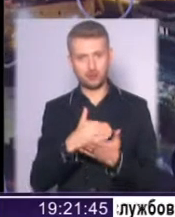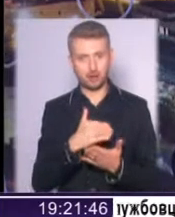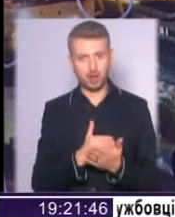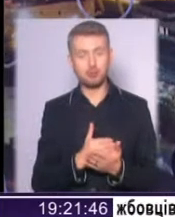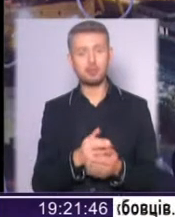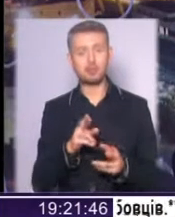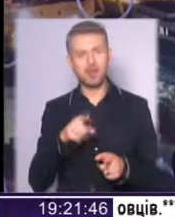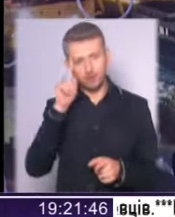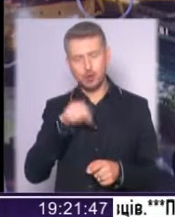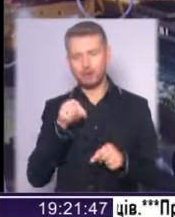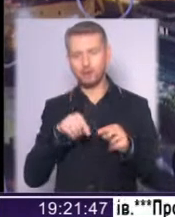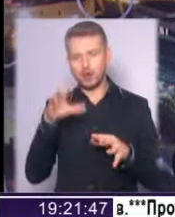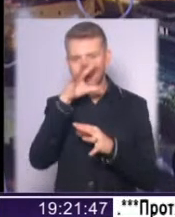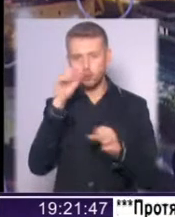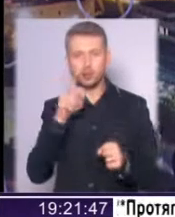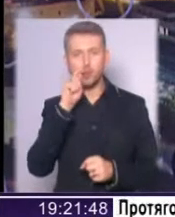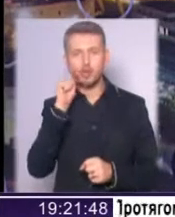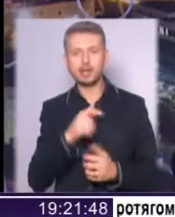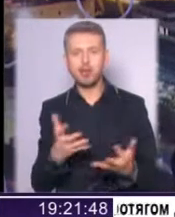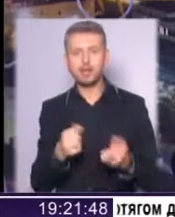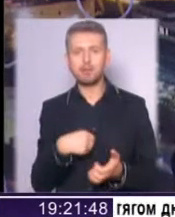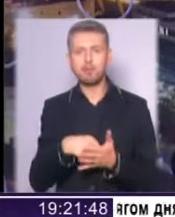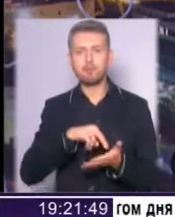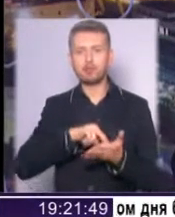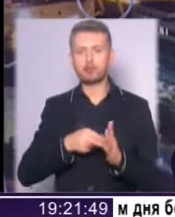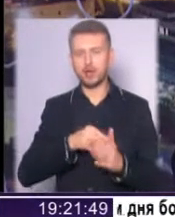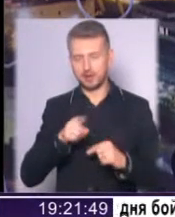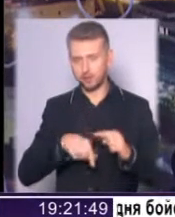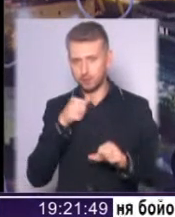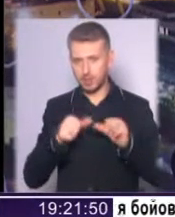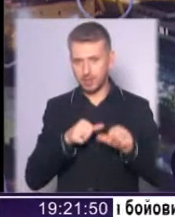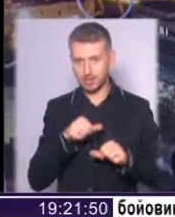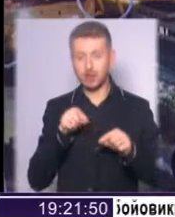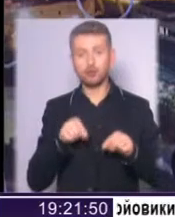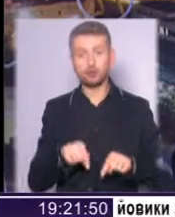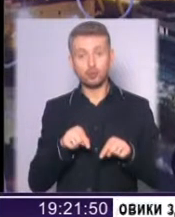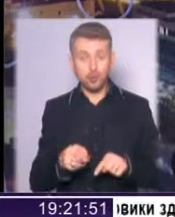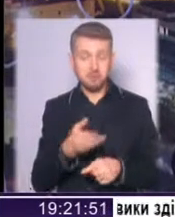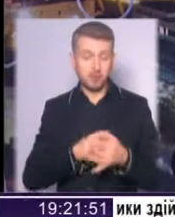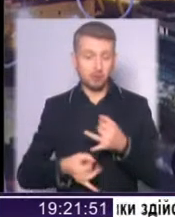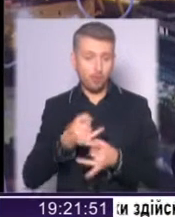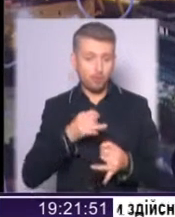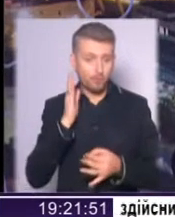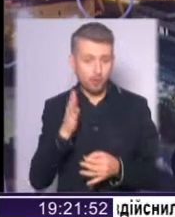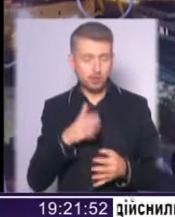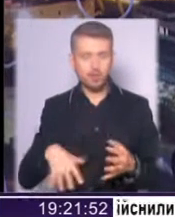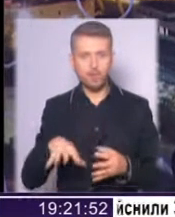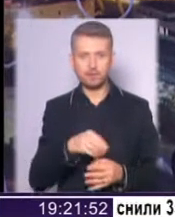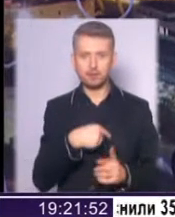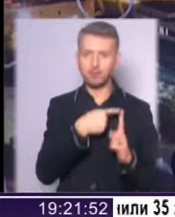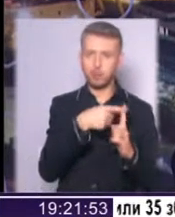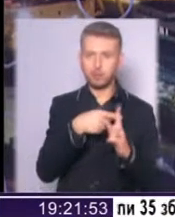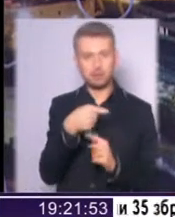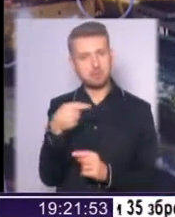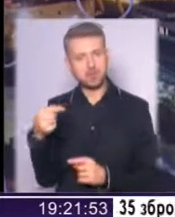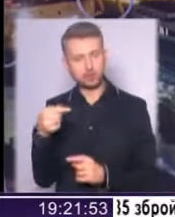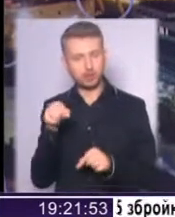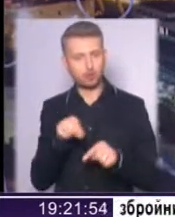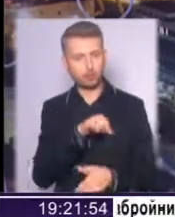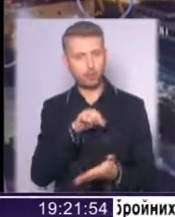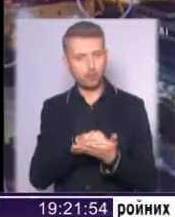ночі країна отримала бюджет на наступний рік. Тут у студії з гостями ми обговоримо усі за та проти цього документу.